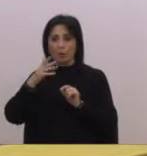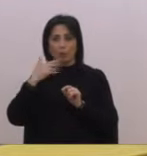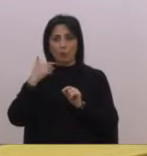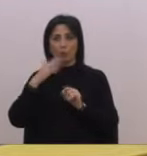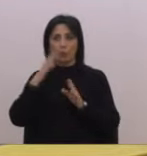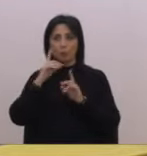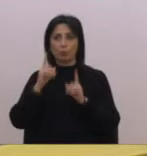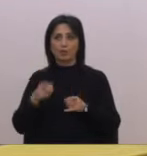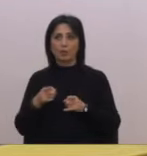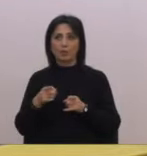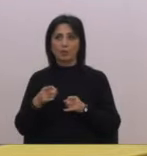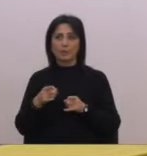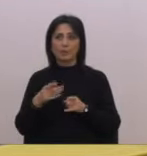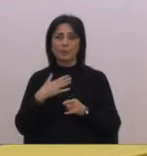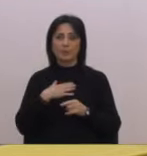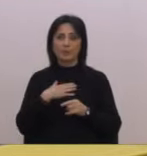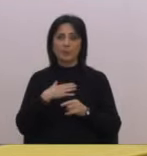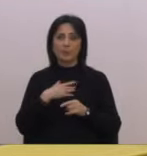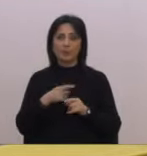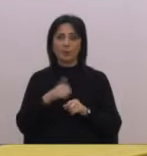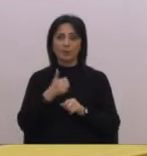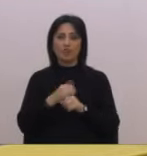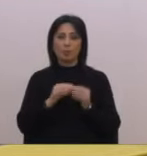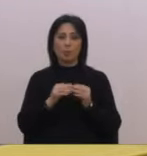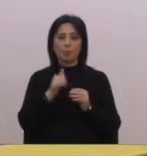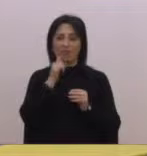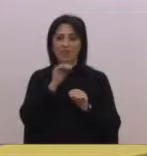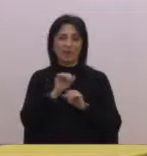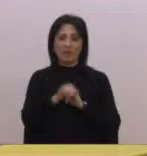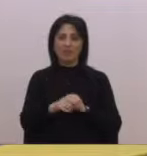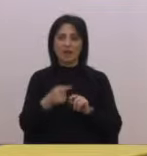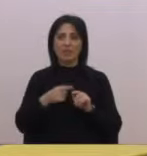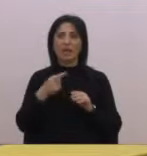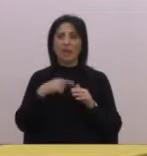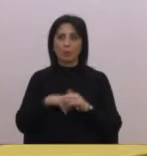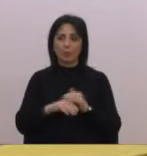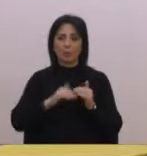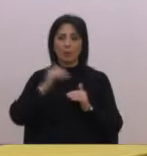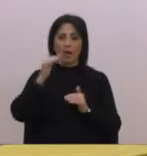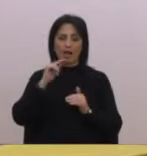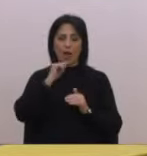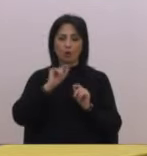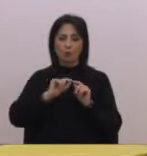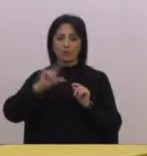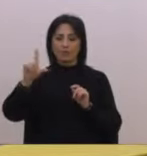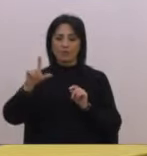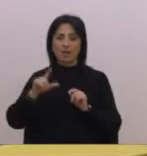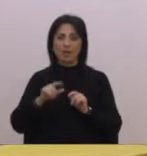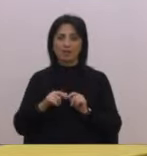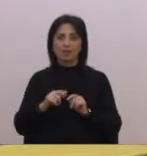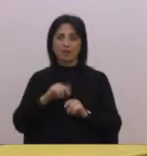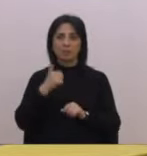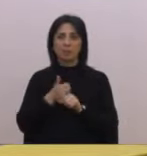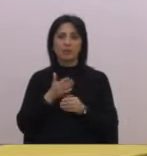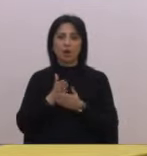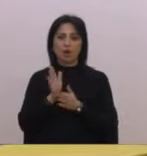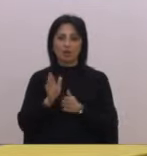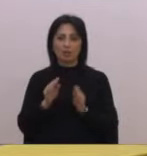bune brivia, șun am tavar gamuțoa, sper da uțle. Pachetan gaun din are, magali economicuri zda. Რჩება პრიორიტეტად